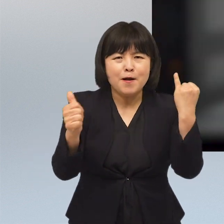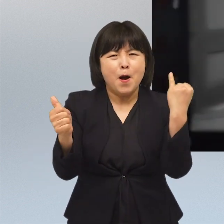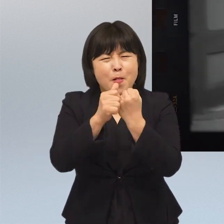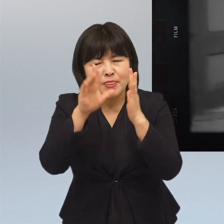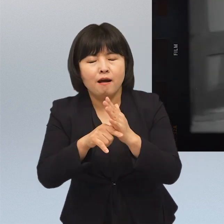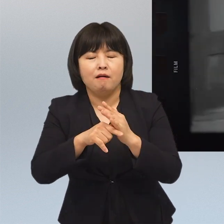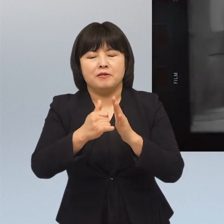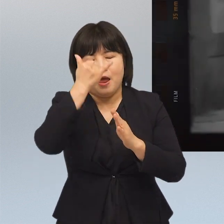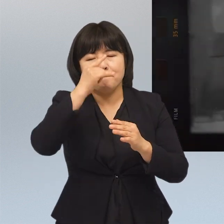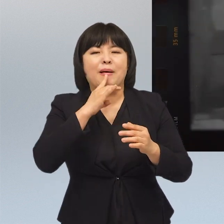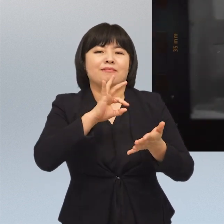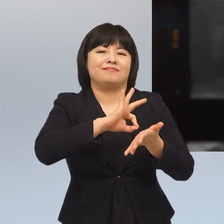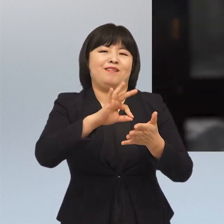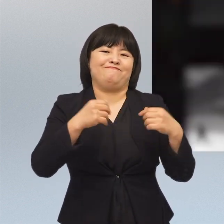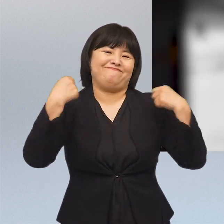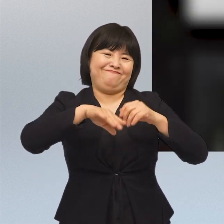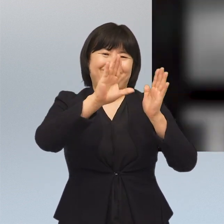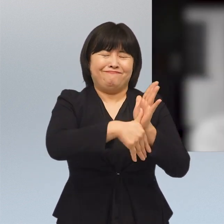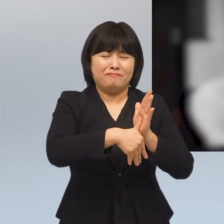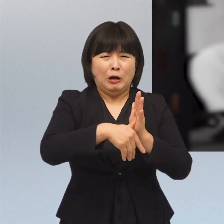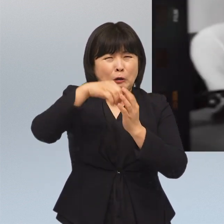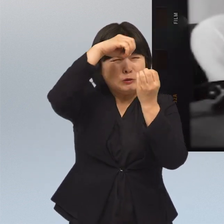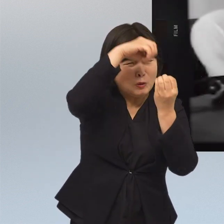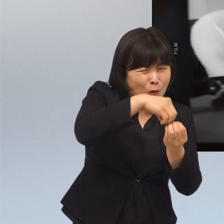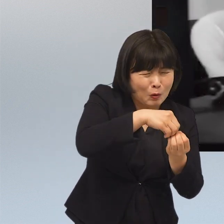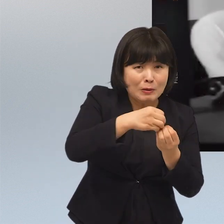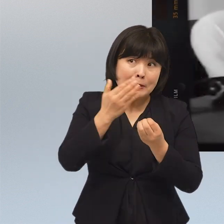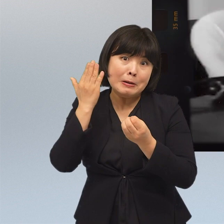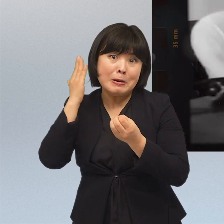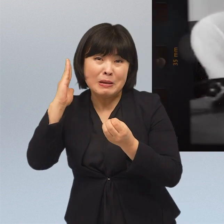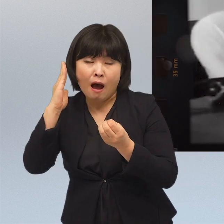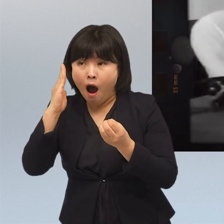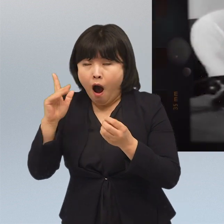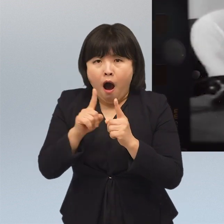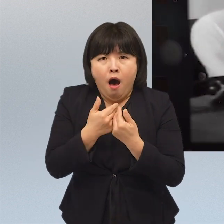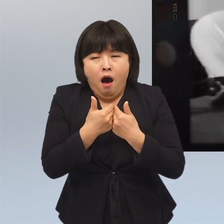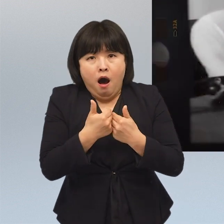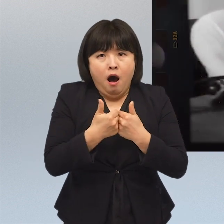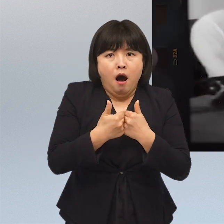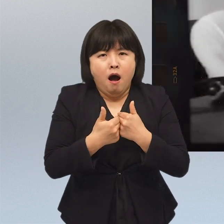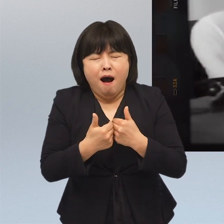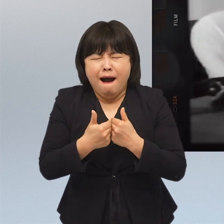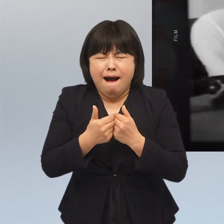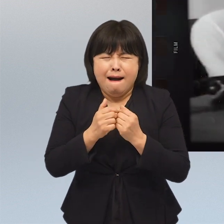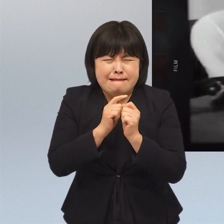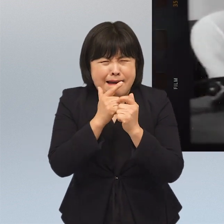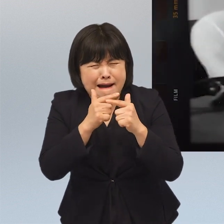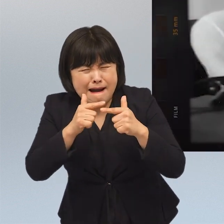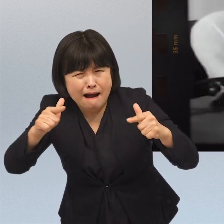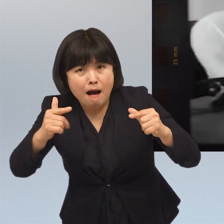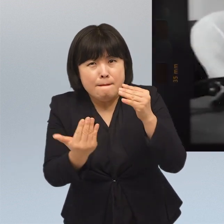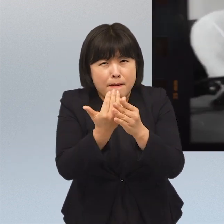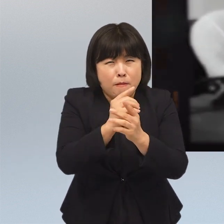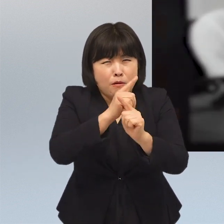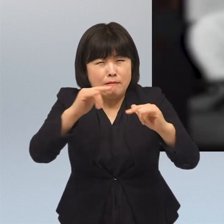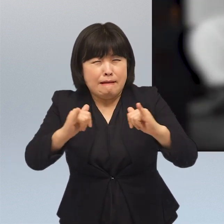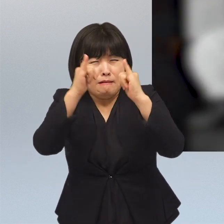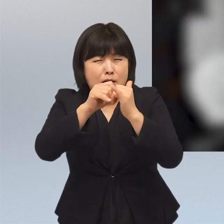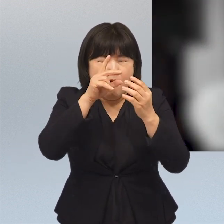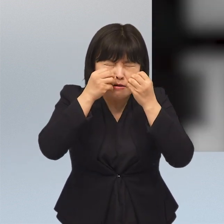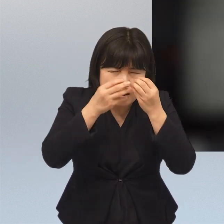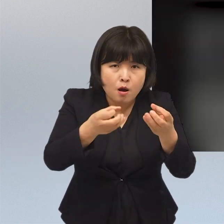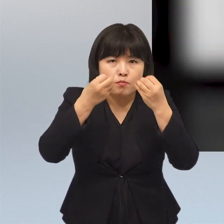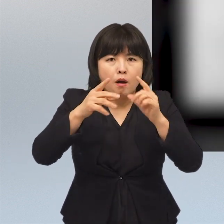관혼상제의 예복으로 변화되던 때다. 전통과 근대의 충돌을 통하여 다양하게 발생하는 사회 문제를